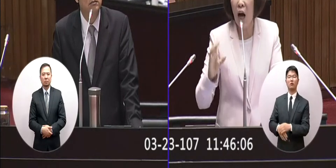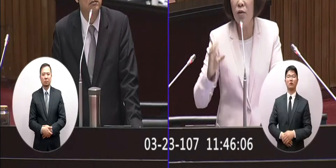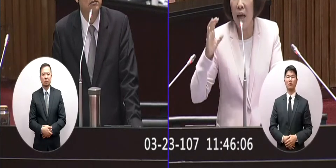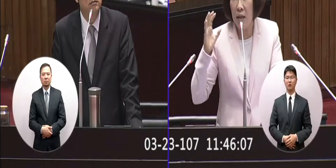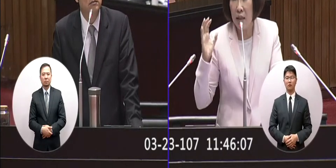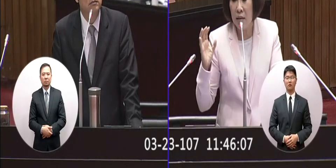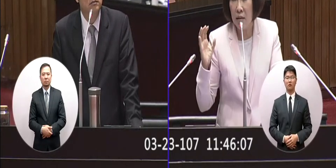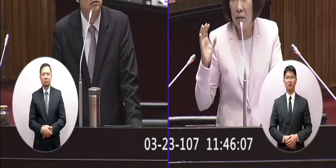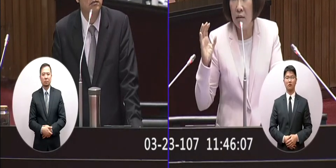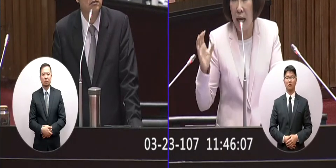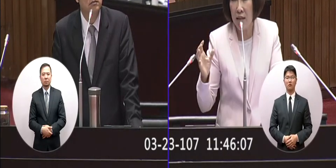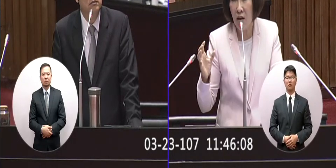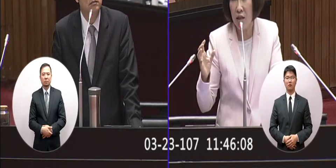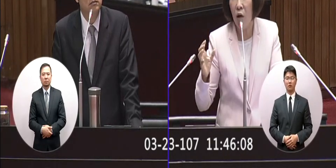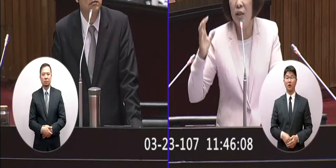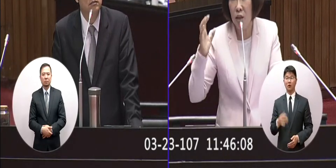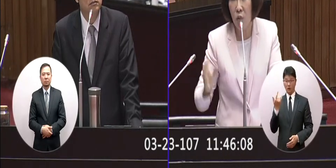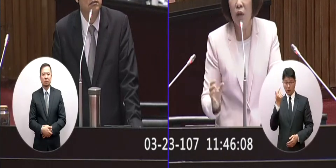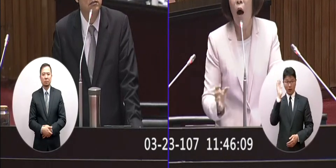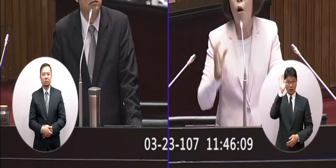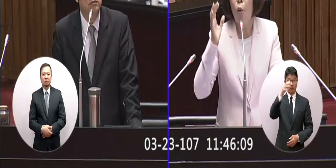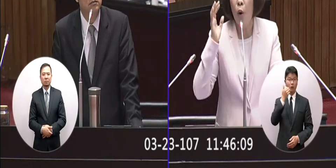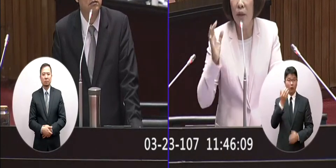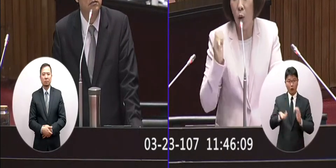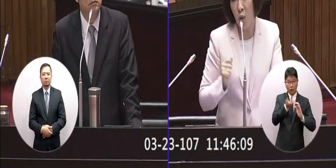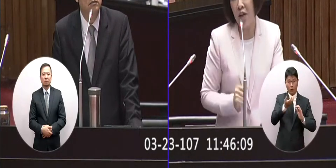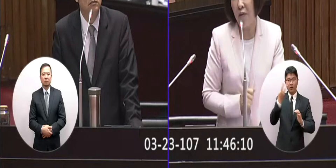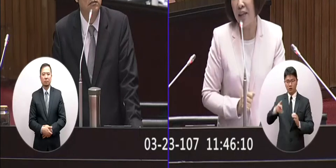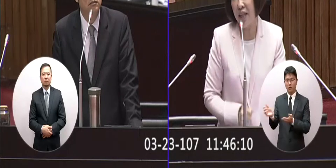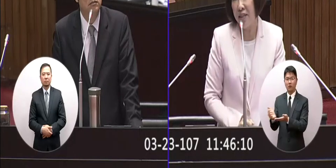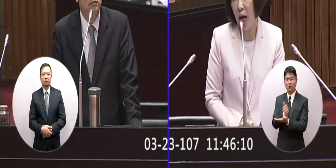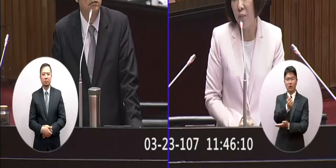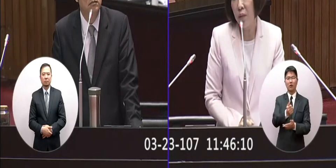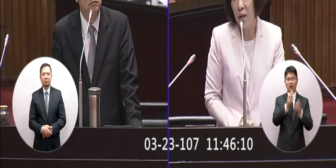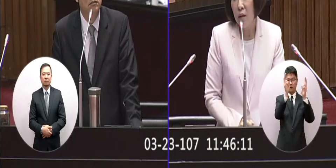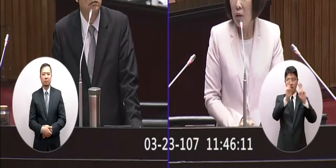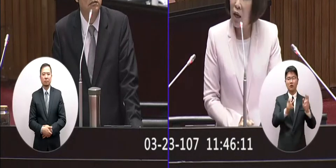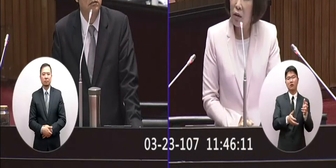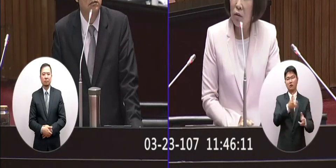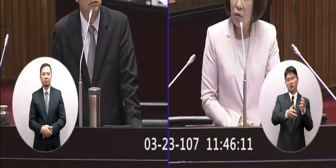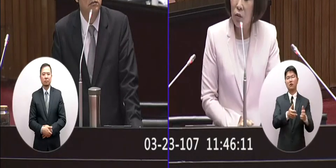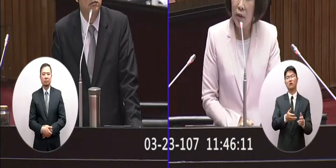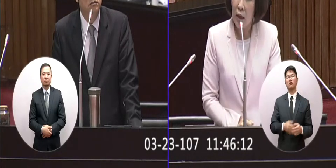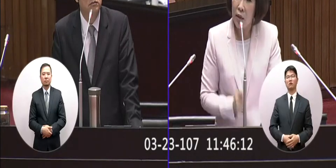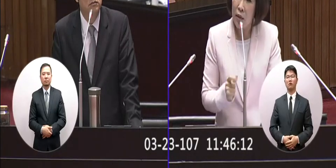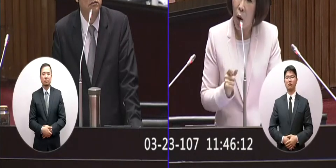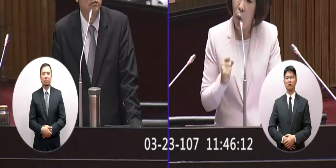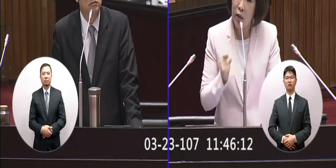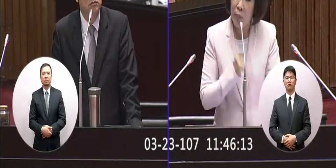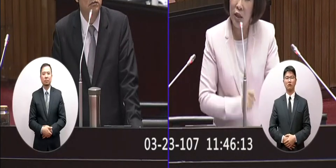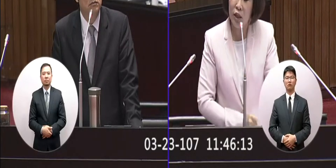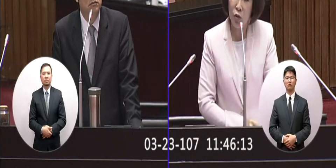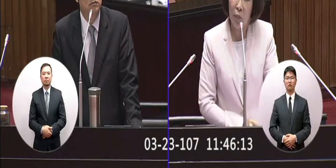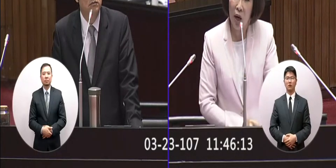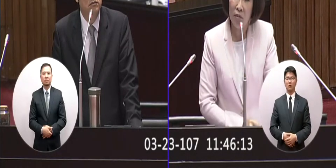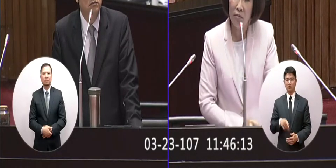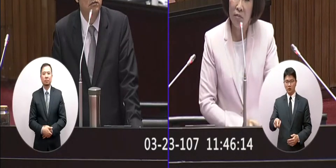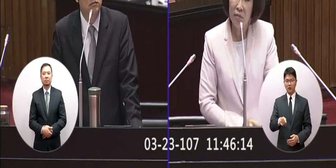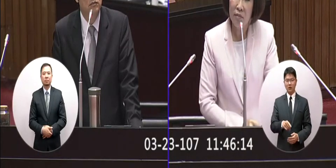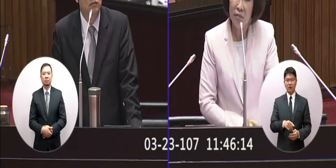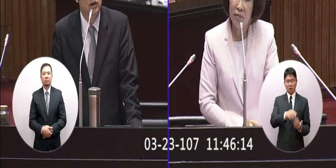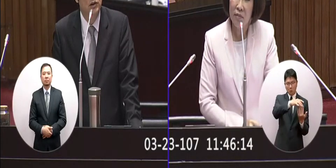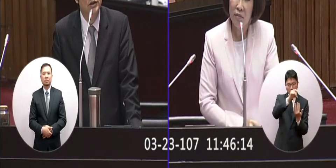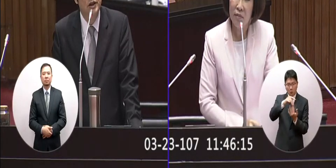方，要燃烧的时候才送到我们的火力发电厂。那院长，你知道为什么要洗选